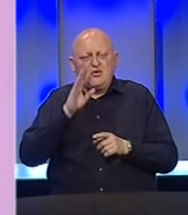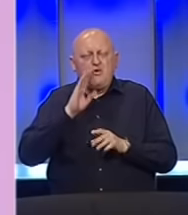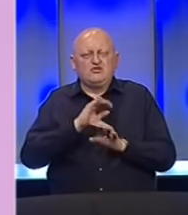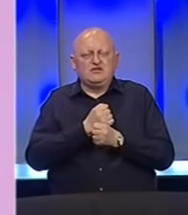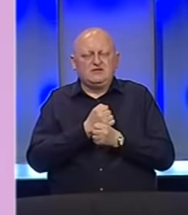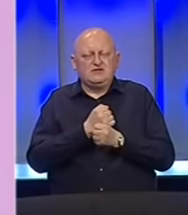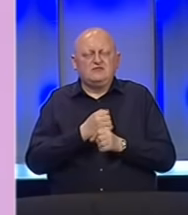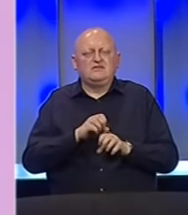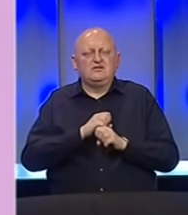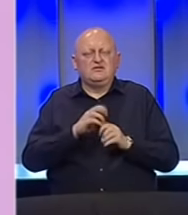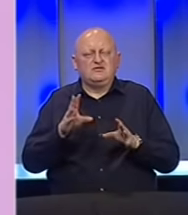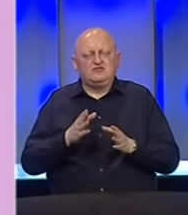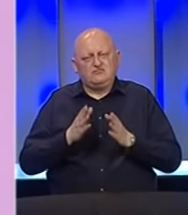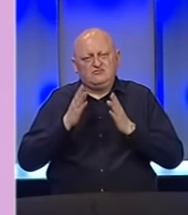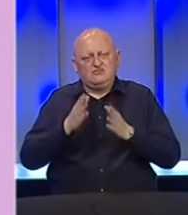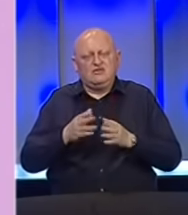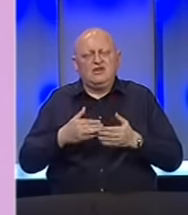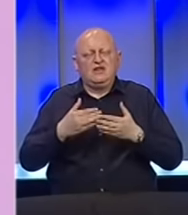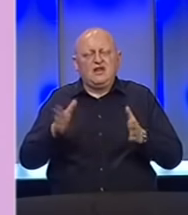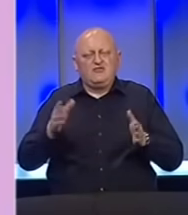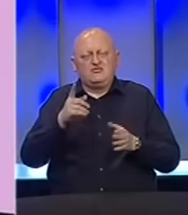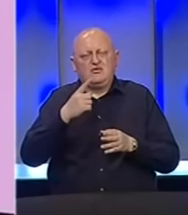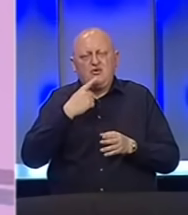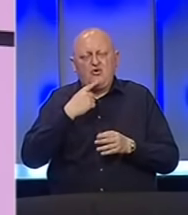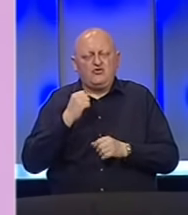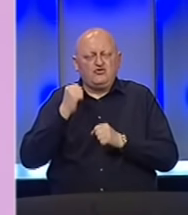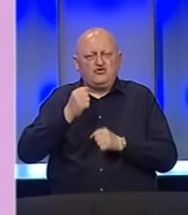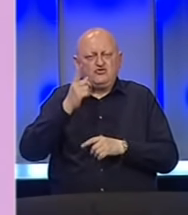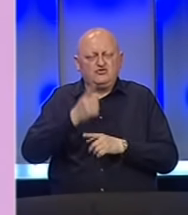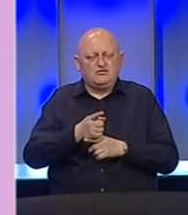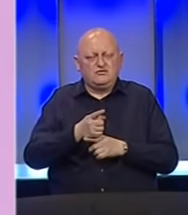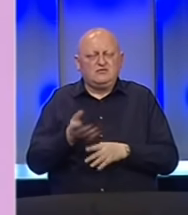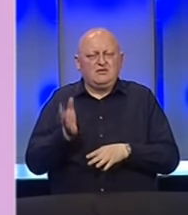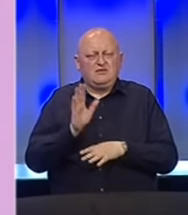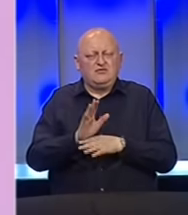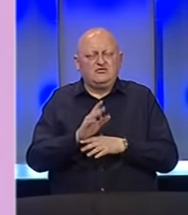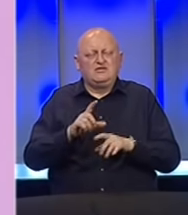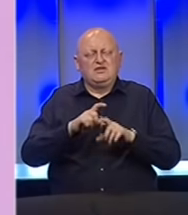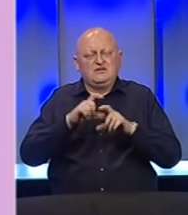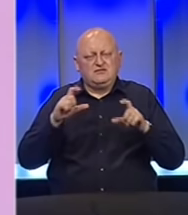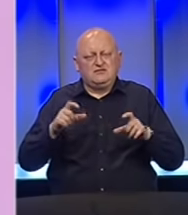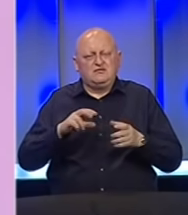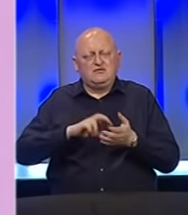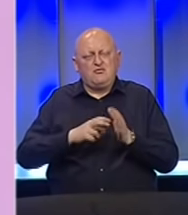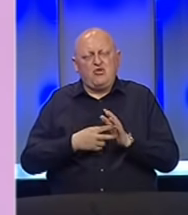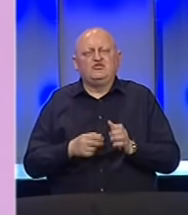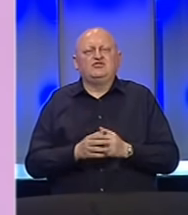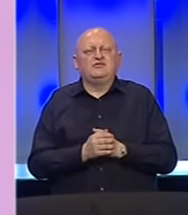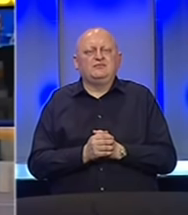Hercegovini. Izvještaj će biti usmjeren ka javnosti i onima koji donose odluke, predstavnicima institucija i